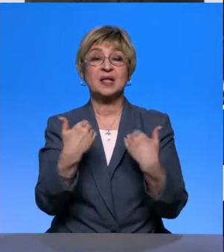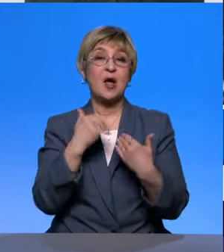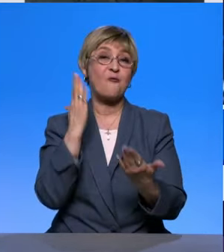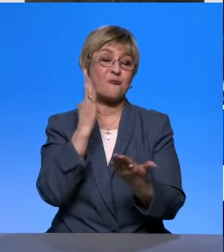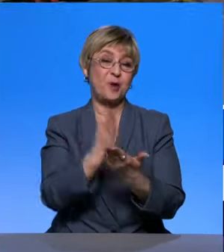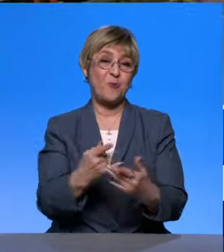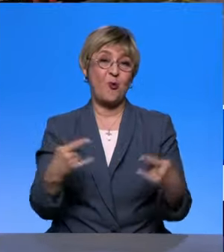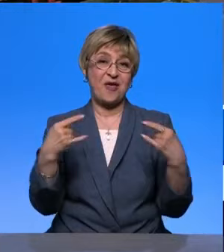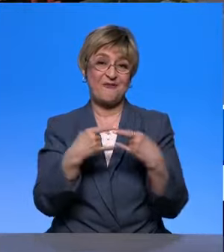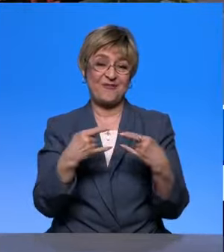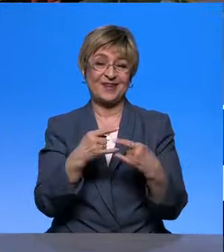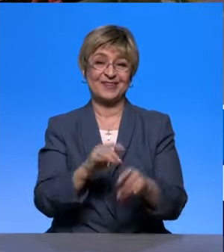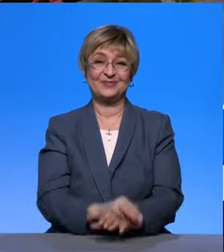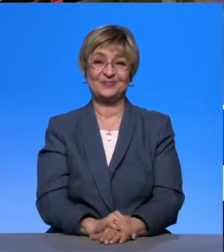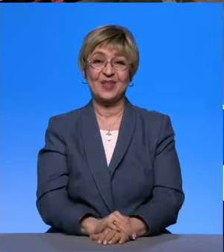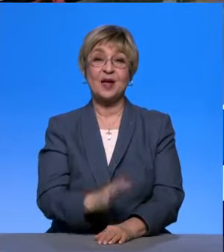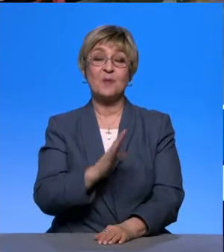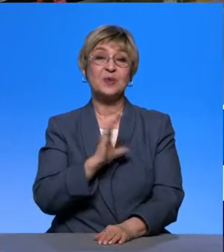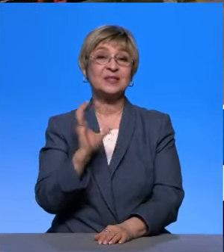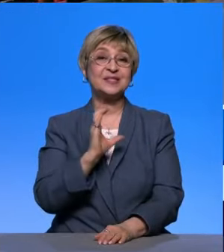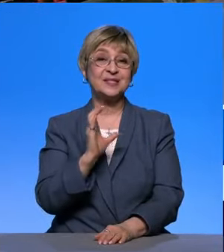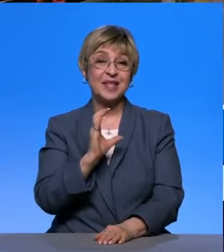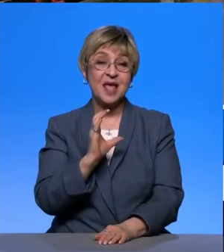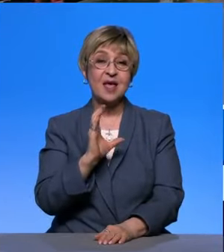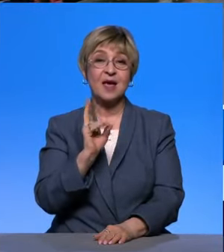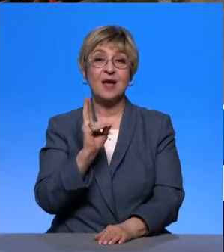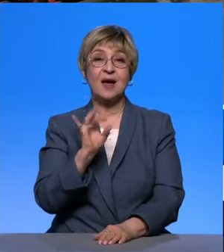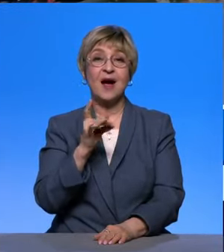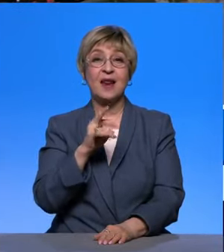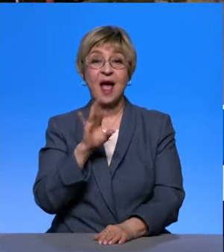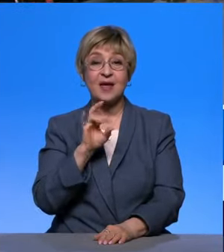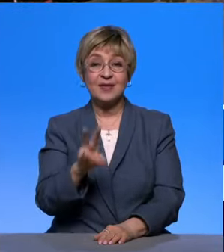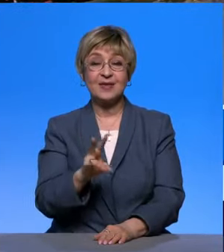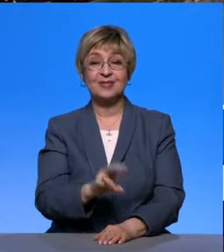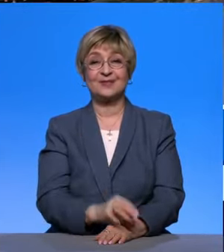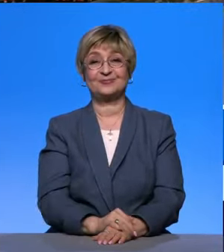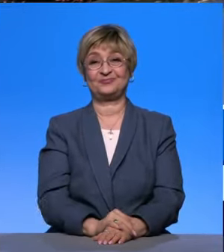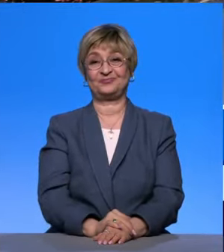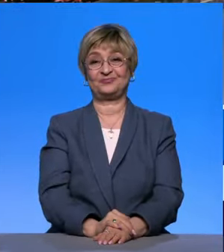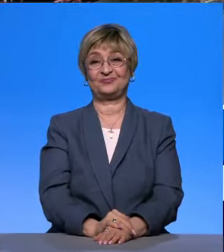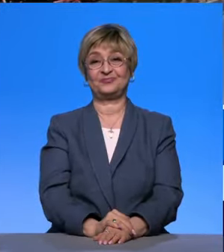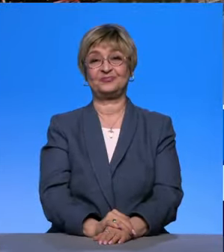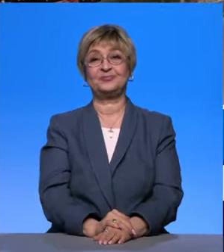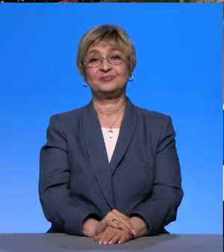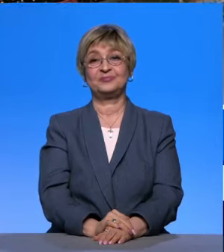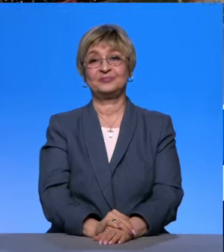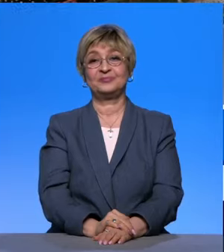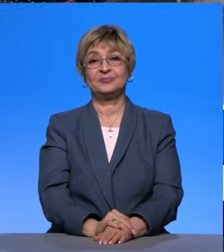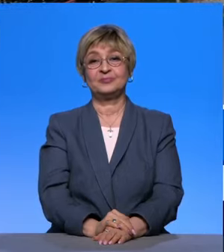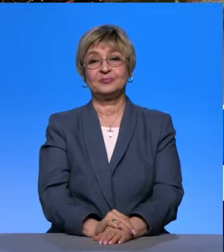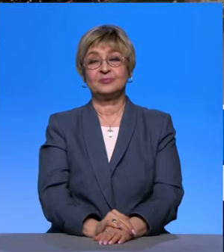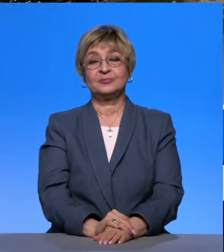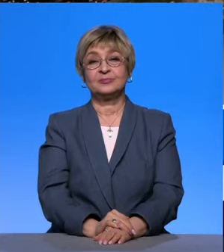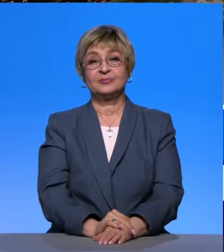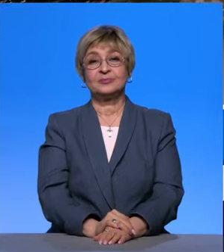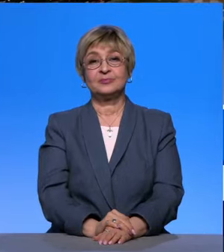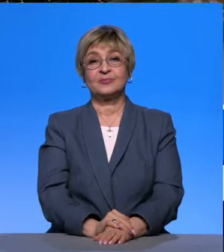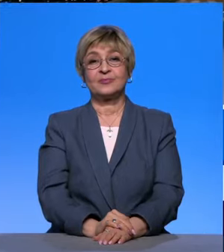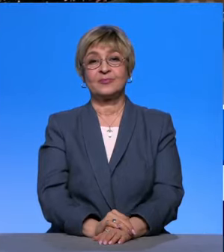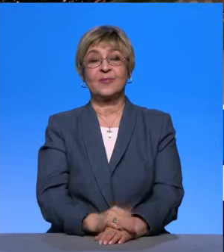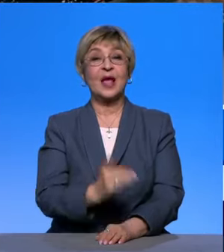ждем. Спасибо. Сергей Корякин, российский шахматист и гроссмейстер, был у нас в прямом эфире. Сергей